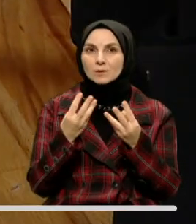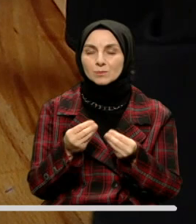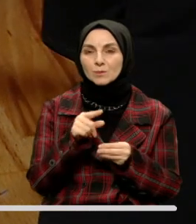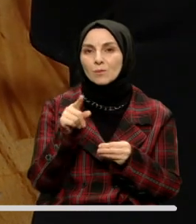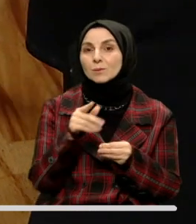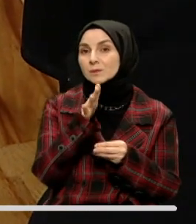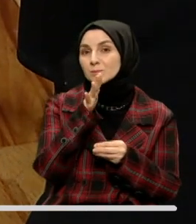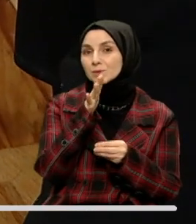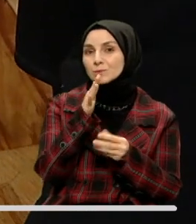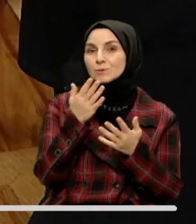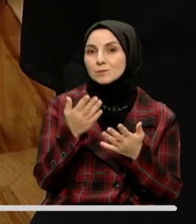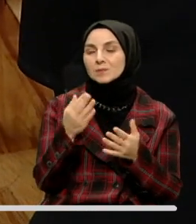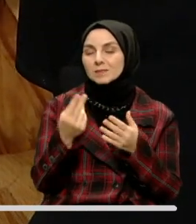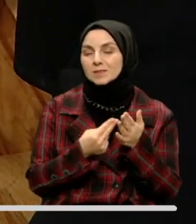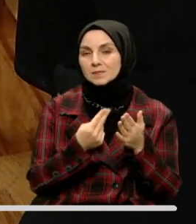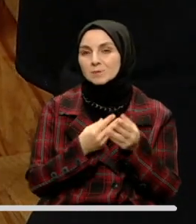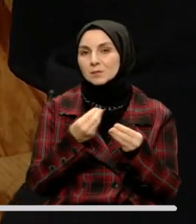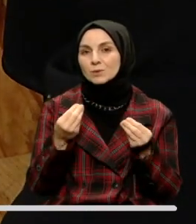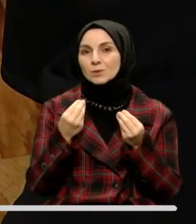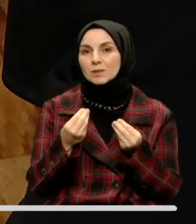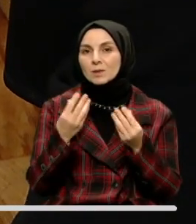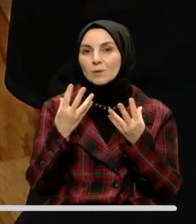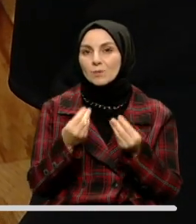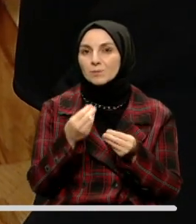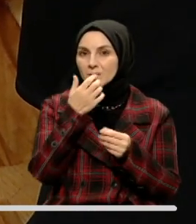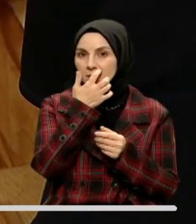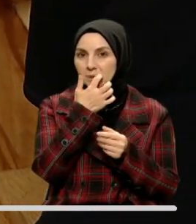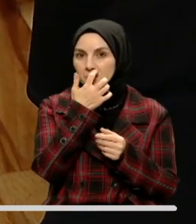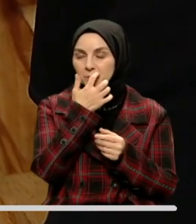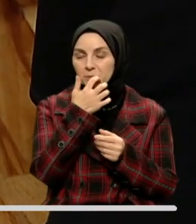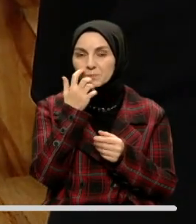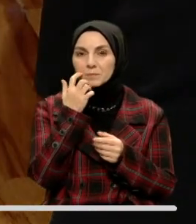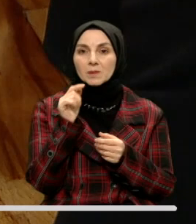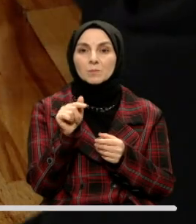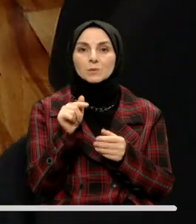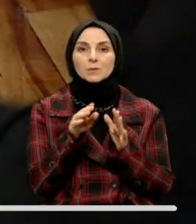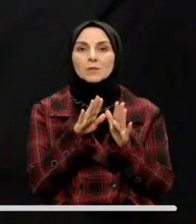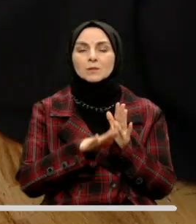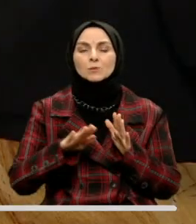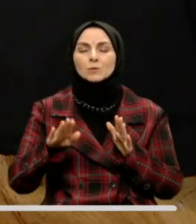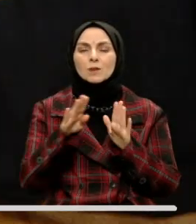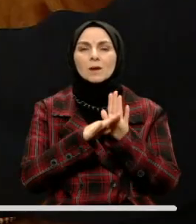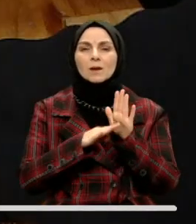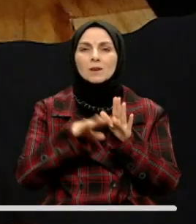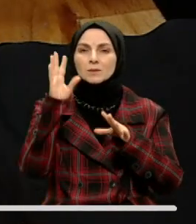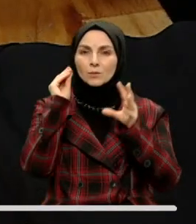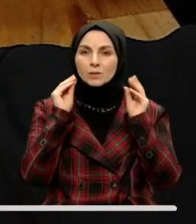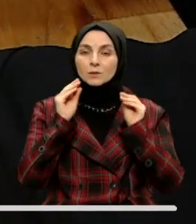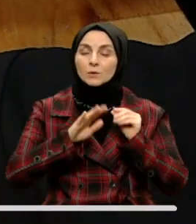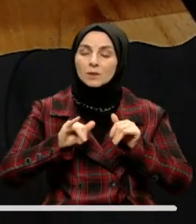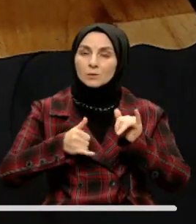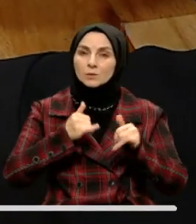Onların biliyorsunuz orijinaldir resimleri. Ya. Ve aslında burada çocuklar hayatı öğreniyorlar. Oyun içerisinde,